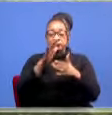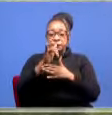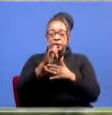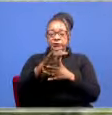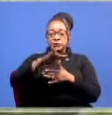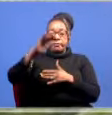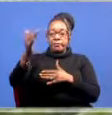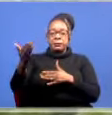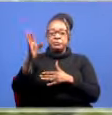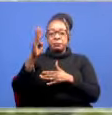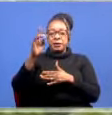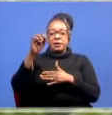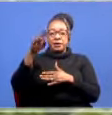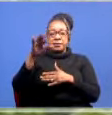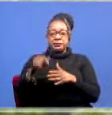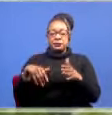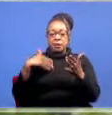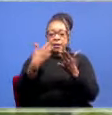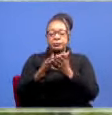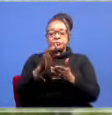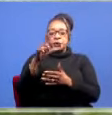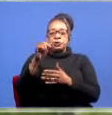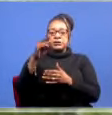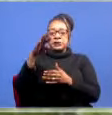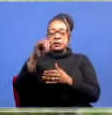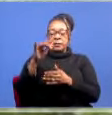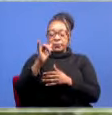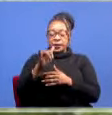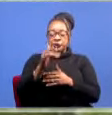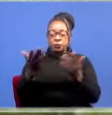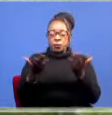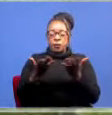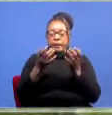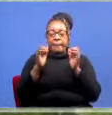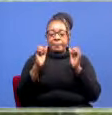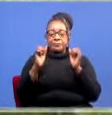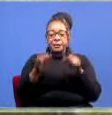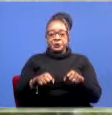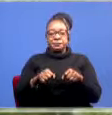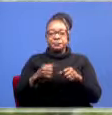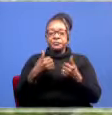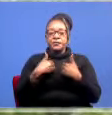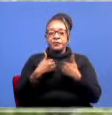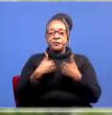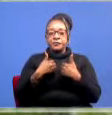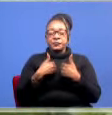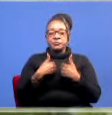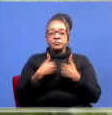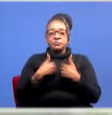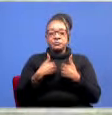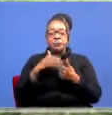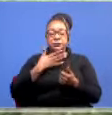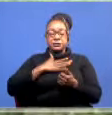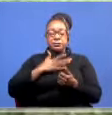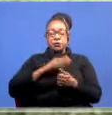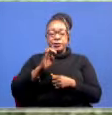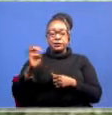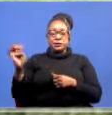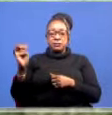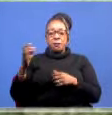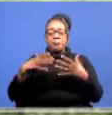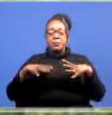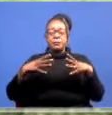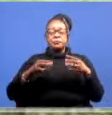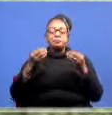bendera wakielekea kule Losesia ndio recovery ifanyike. Wenzetu wa Samburu East, hao watu walikuwa